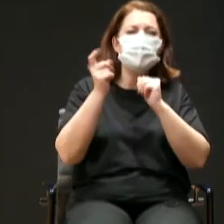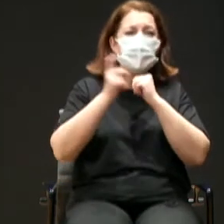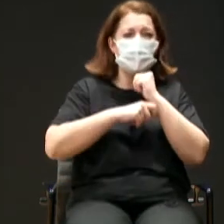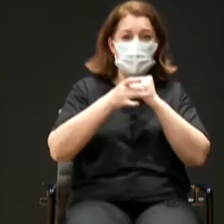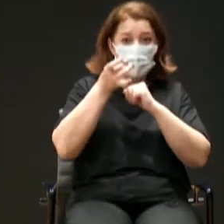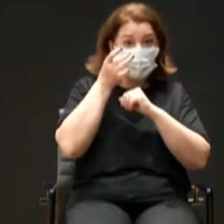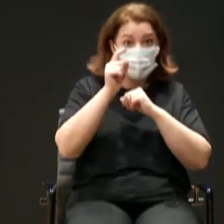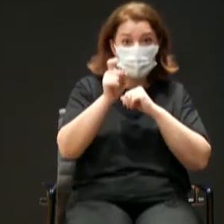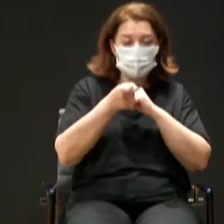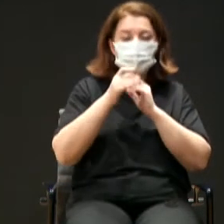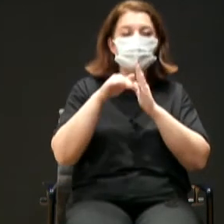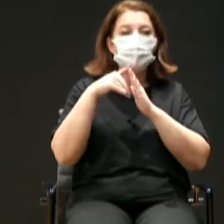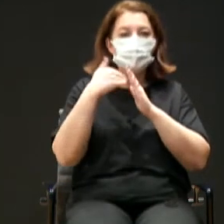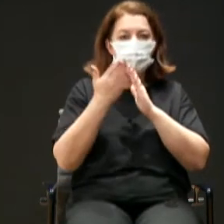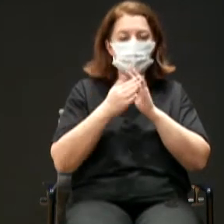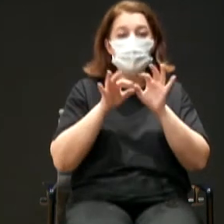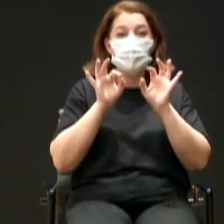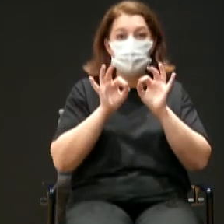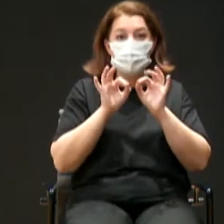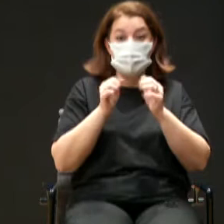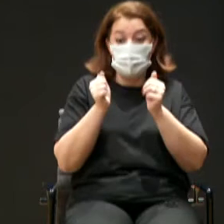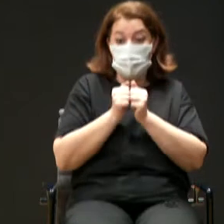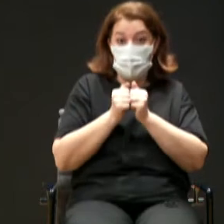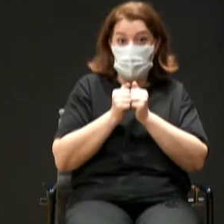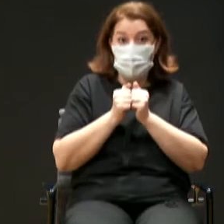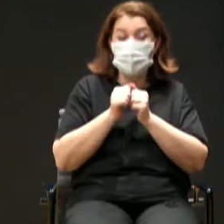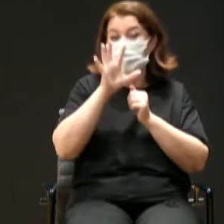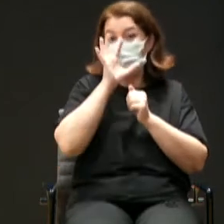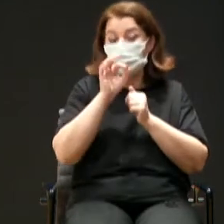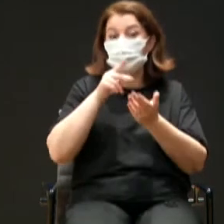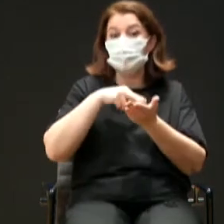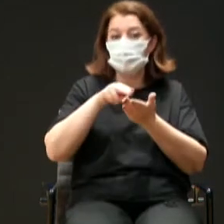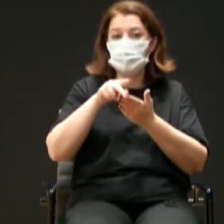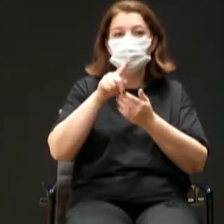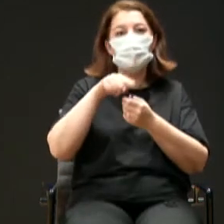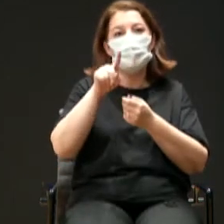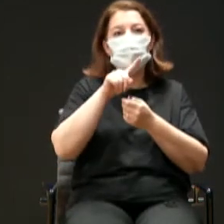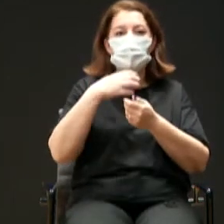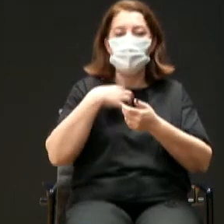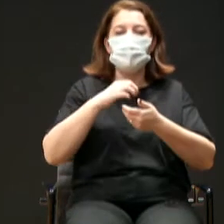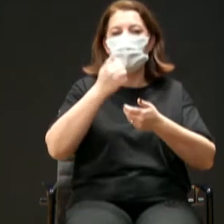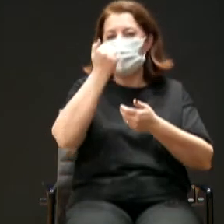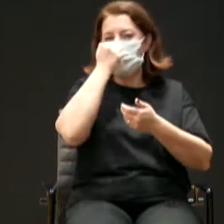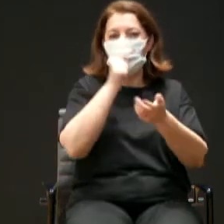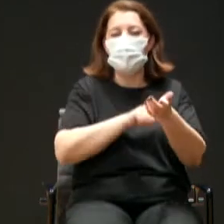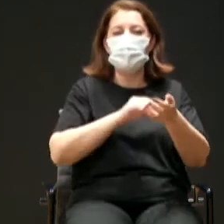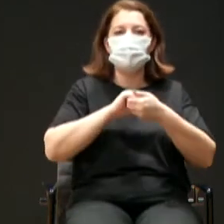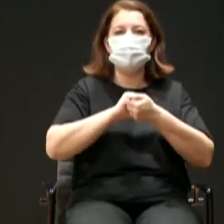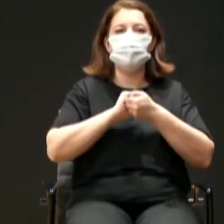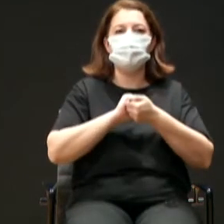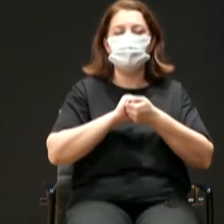ettikten sonra bununla kol kola kim yürüyorsa o onların kankası. Bu neden